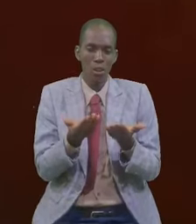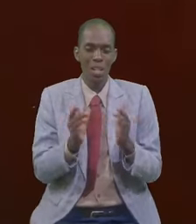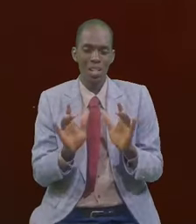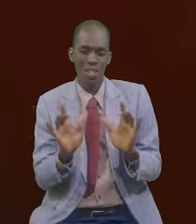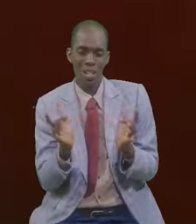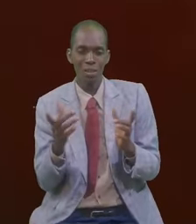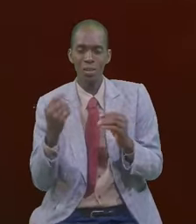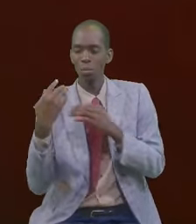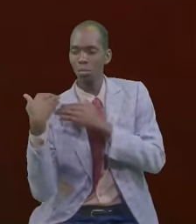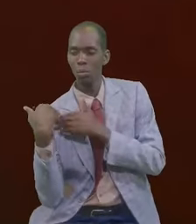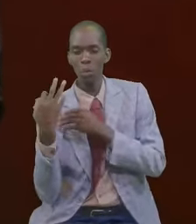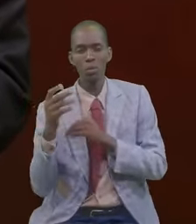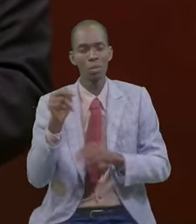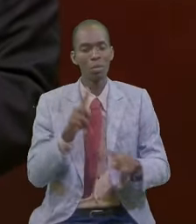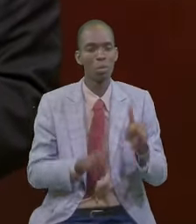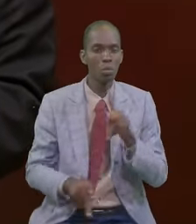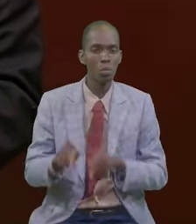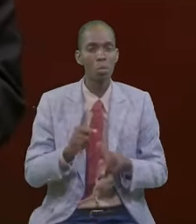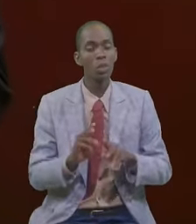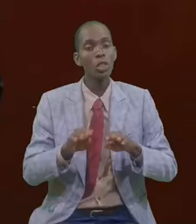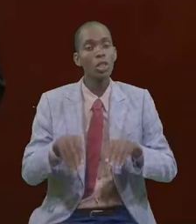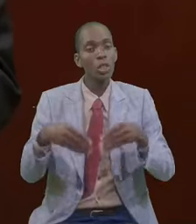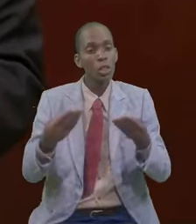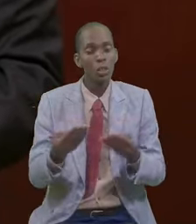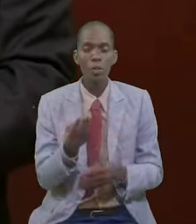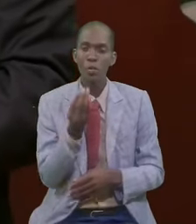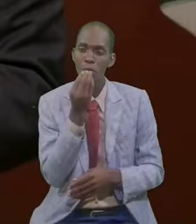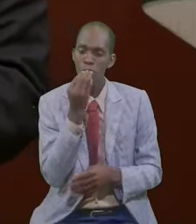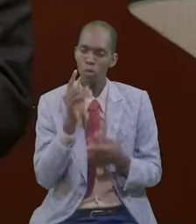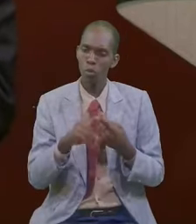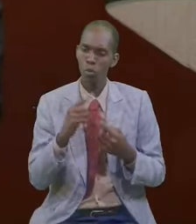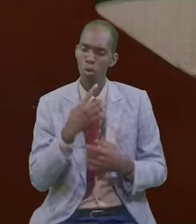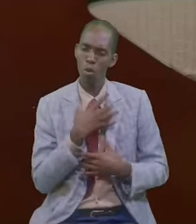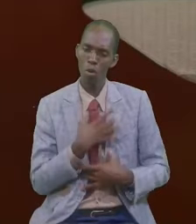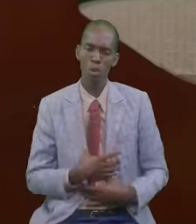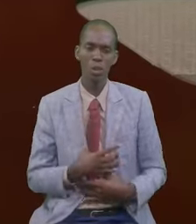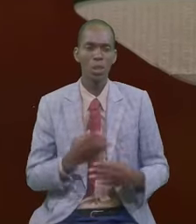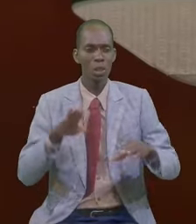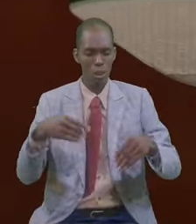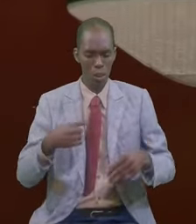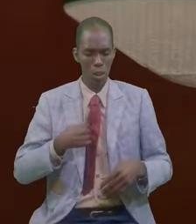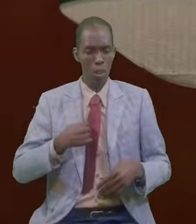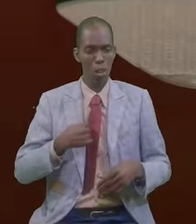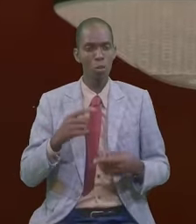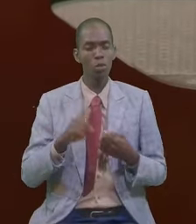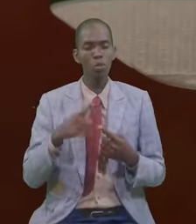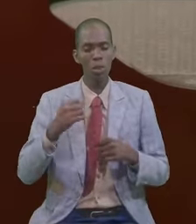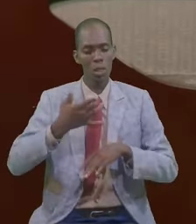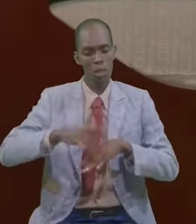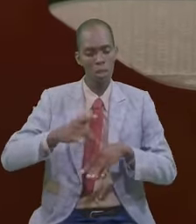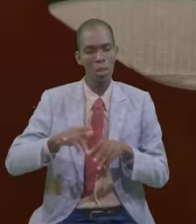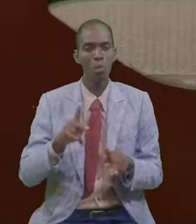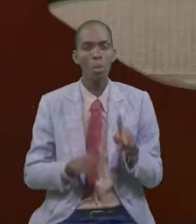le fardeau des gens. Nous devons donner de la nourriture aux affamés, des habits